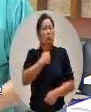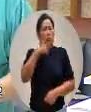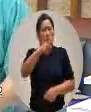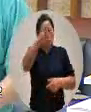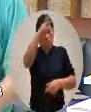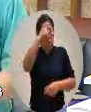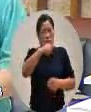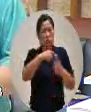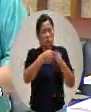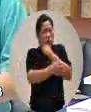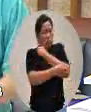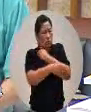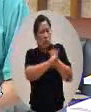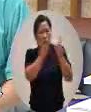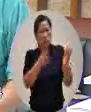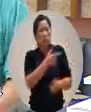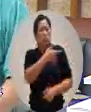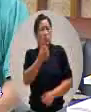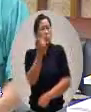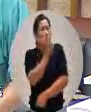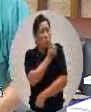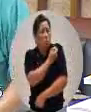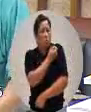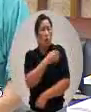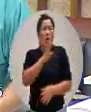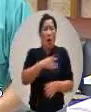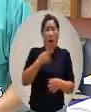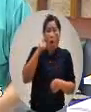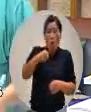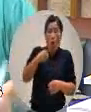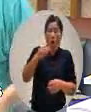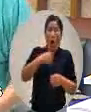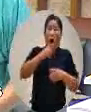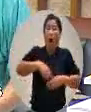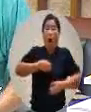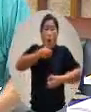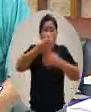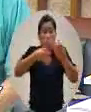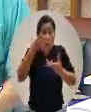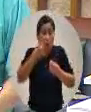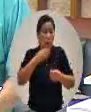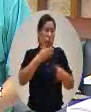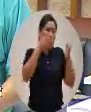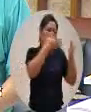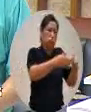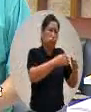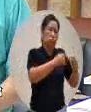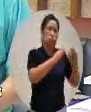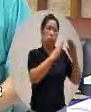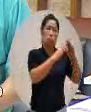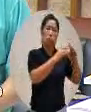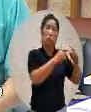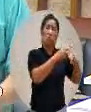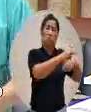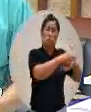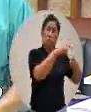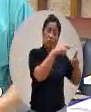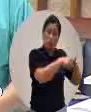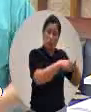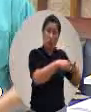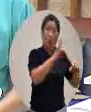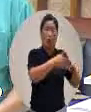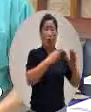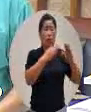你說沒有說這個警察沒有說我也對不起他們家屬對不起社會不然這段這是安裝搞這個